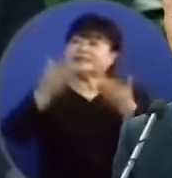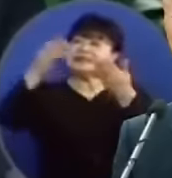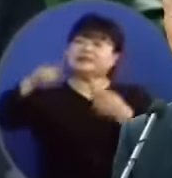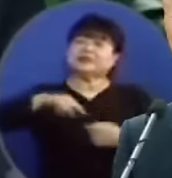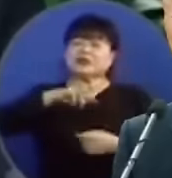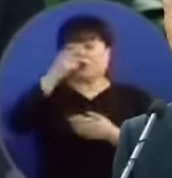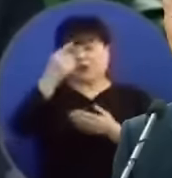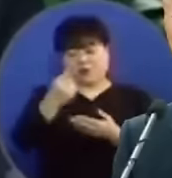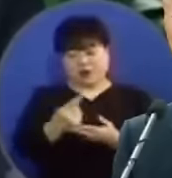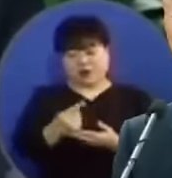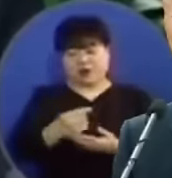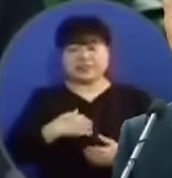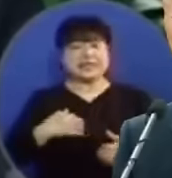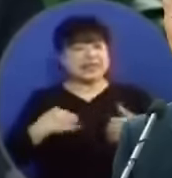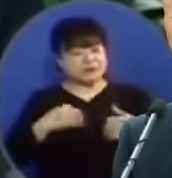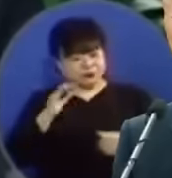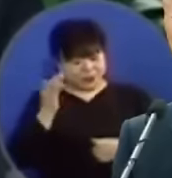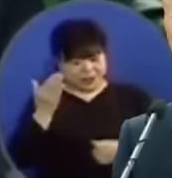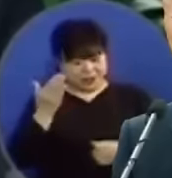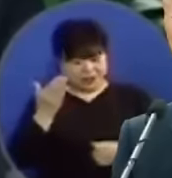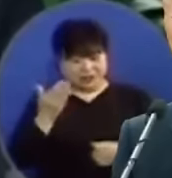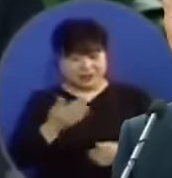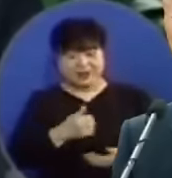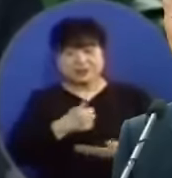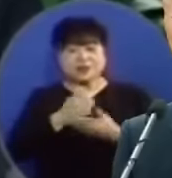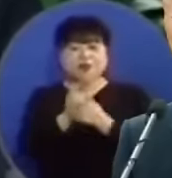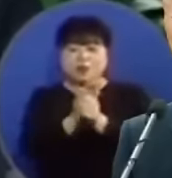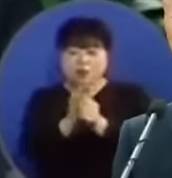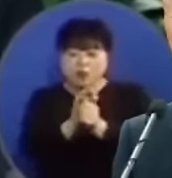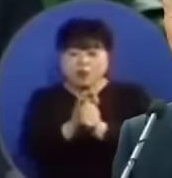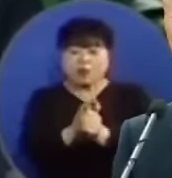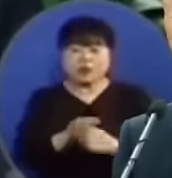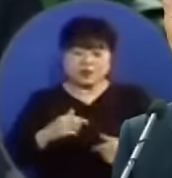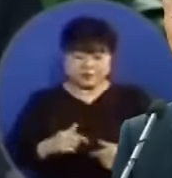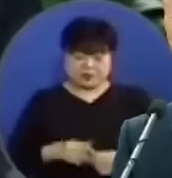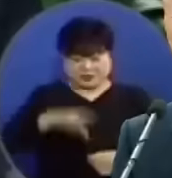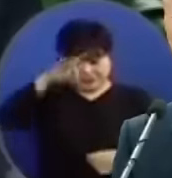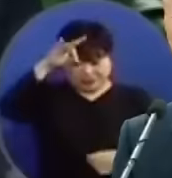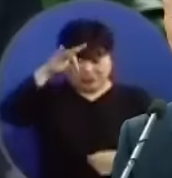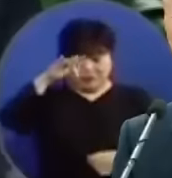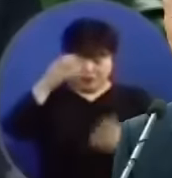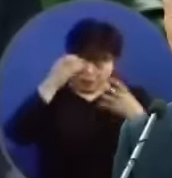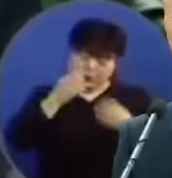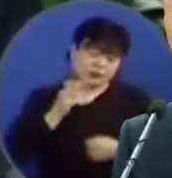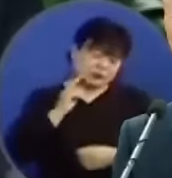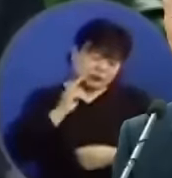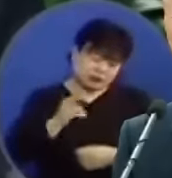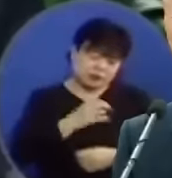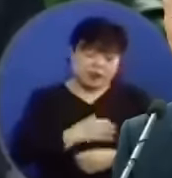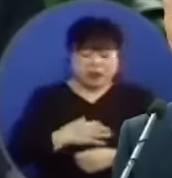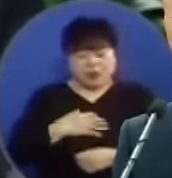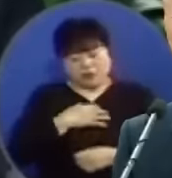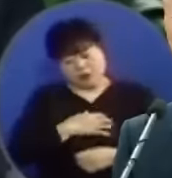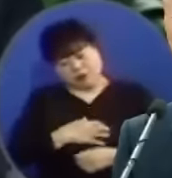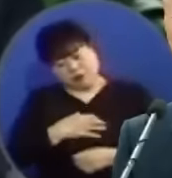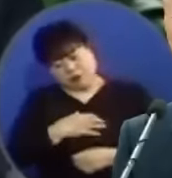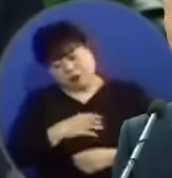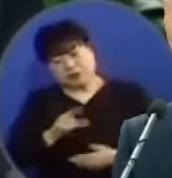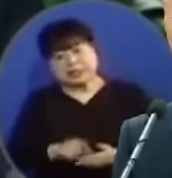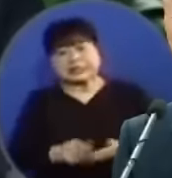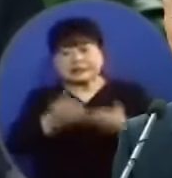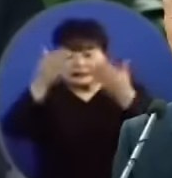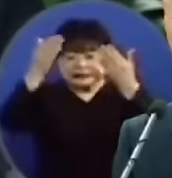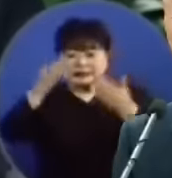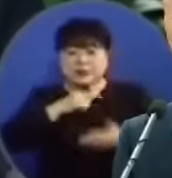자기에게 돌아와서 자기가 기뻐지는 것입니다. 섬기고 봉사하는 자기가 기뻐지는 것입니다. 처음에는 몹시 고통스럽고 괴로운 것 같지만은 시간이